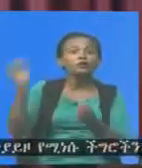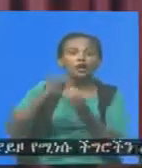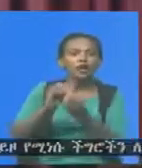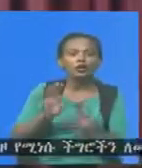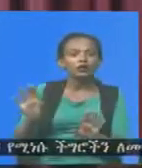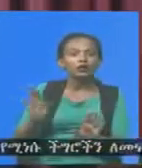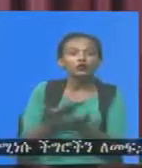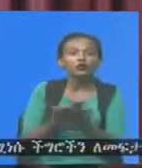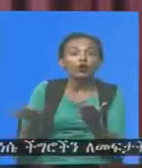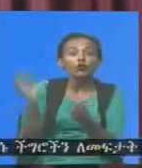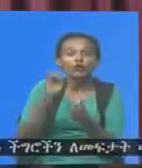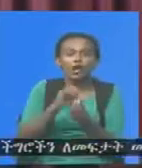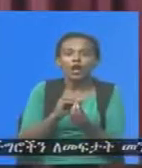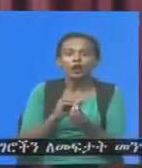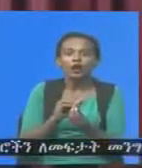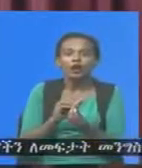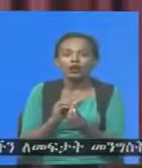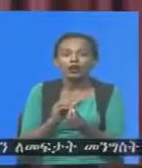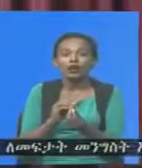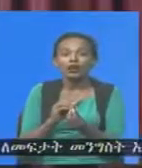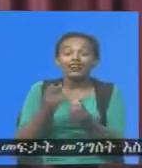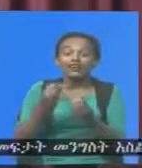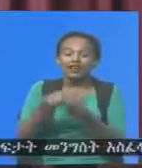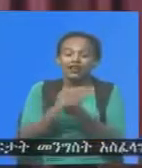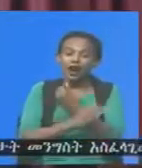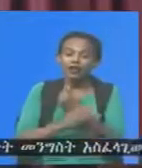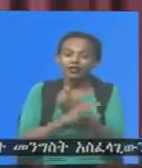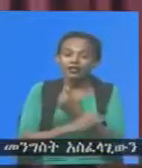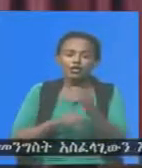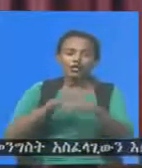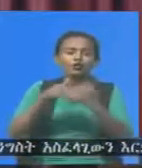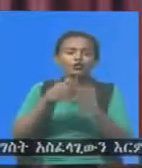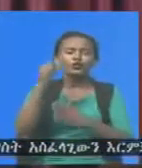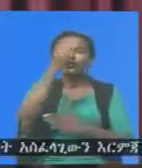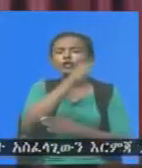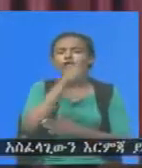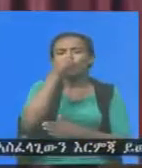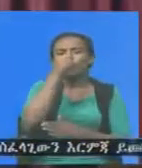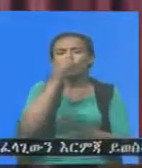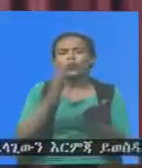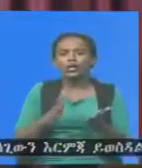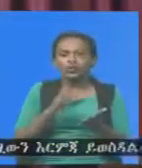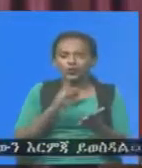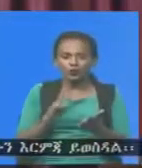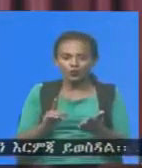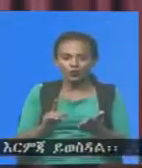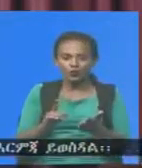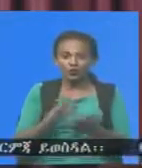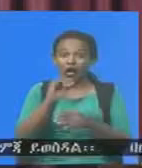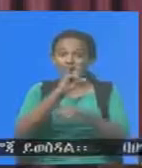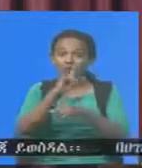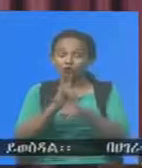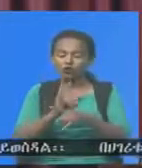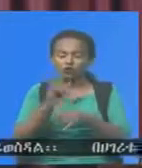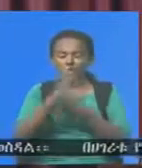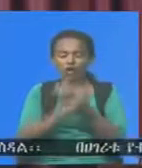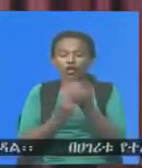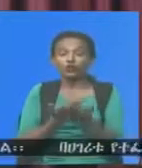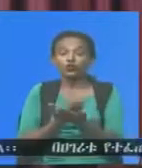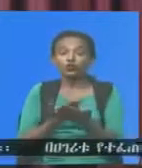ያብሷል ጉዳዩ። ይህ ሀገር የሁሉም ኢትዮጵያዊ ነው እና ዜጎች በሀገራቸው ጉዳይ